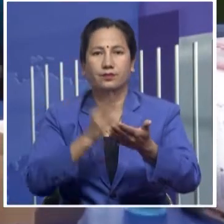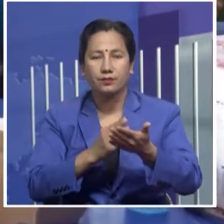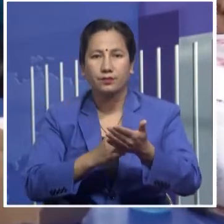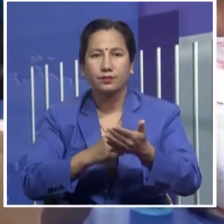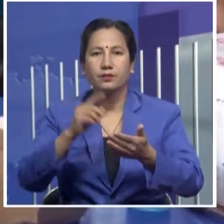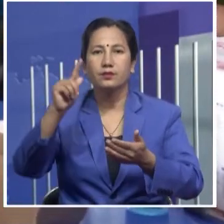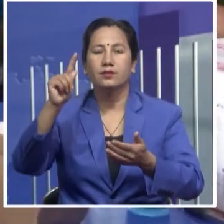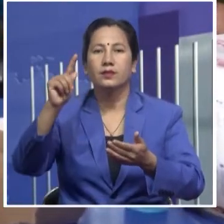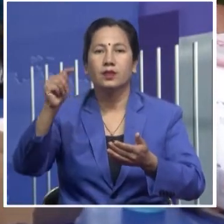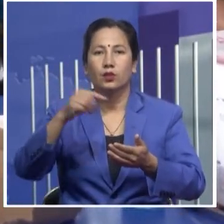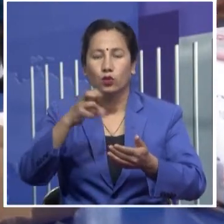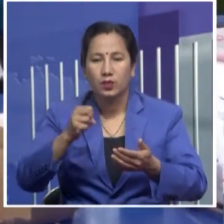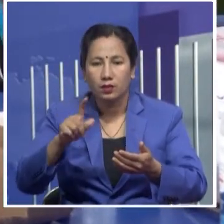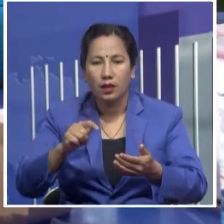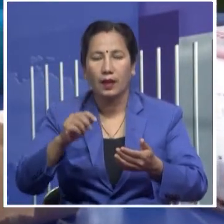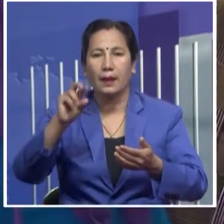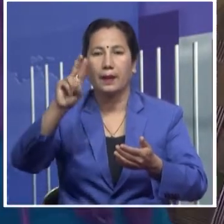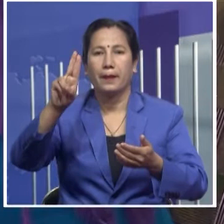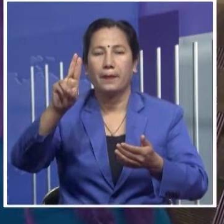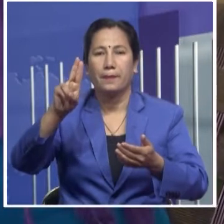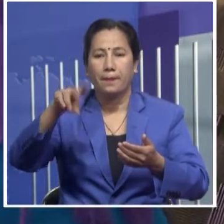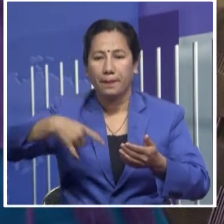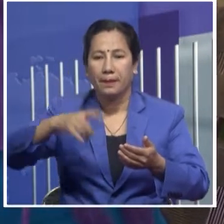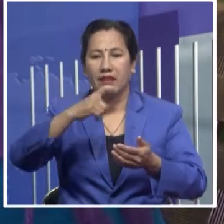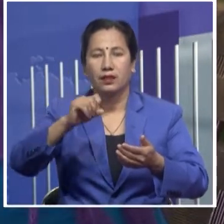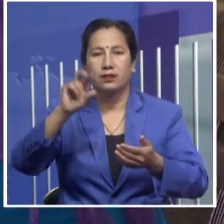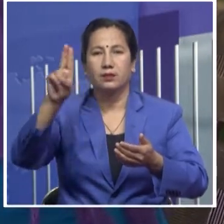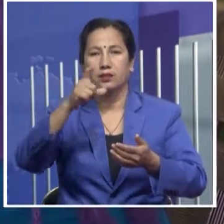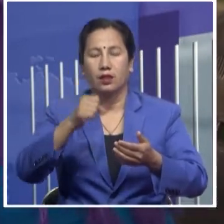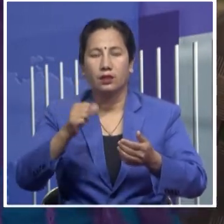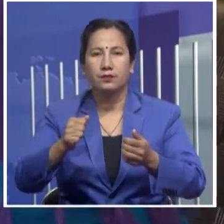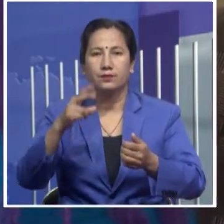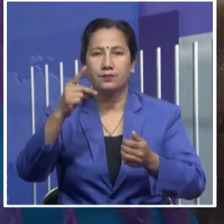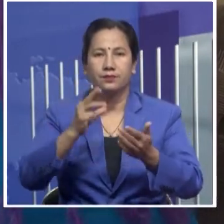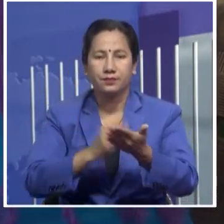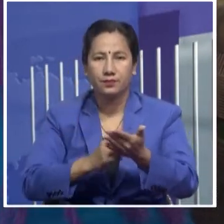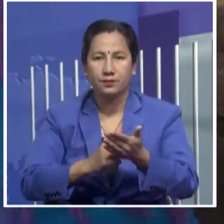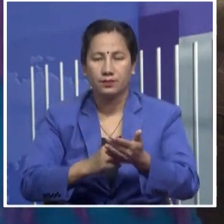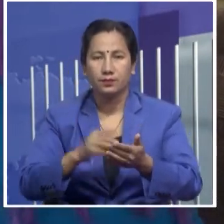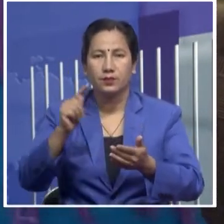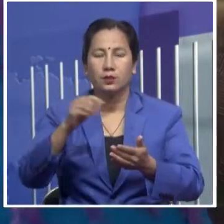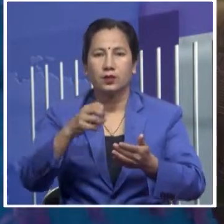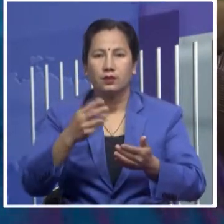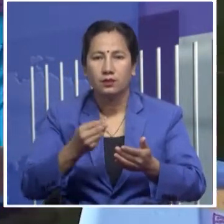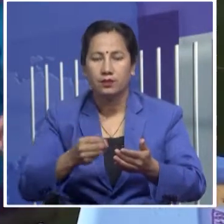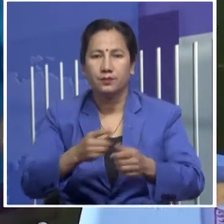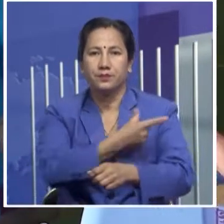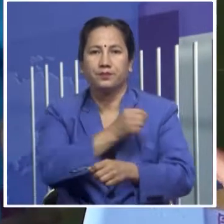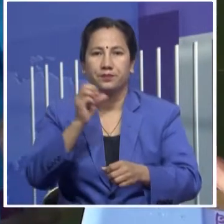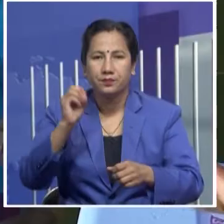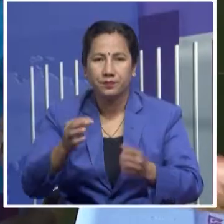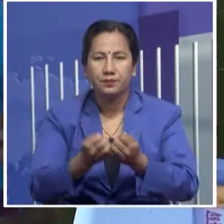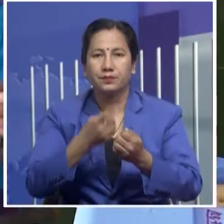कोभिसिल्ड, अस्ट्राजेनिका, मोडर्ना, फाइजर वा भेरोसेल खोप लगाएकाहरूको हकमा दोस्रो मात्राको रूपमा कोभिसिल्ड, अस्ट्राजेनिका खोप प्रदान